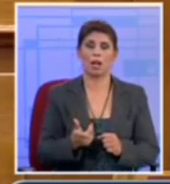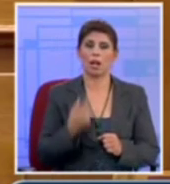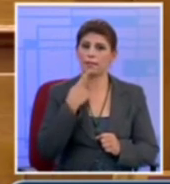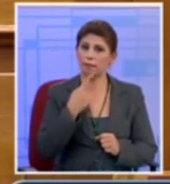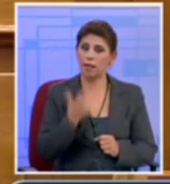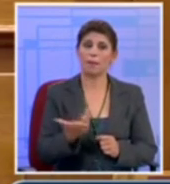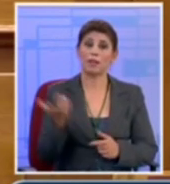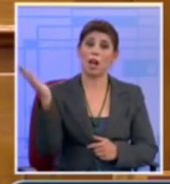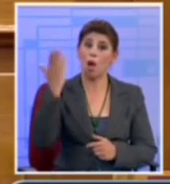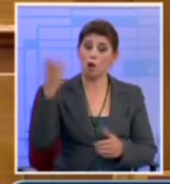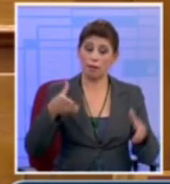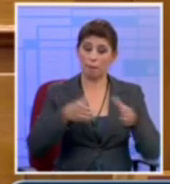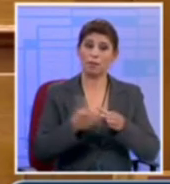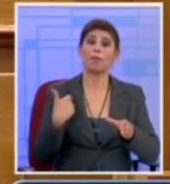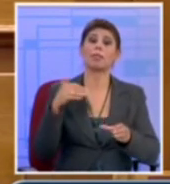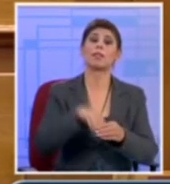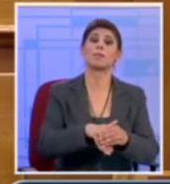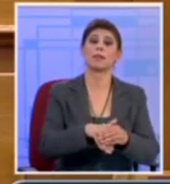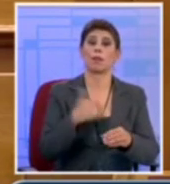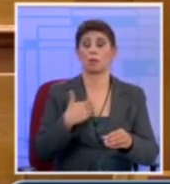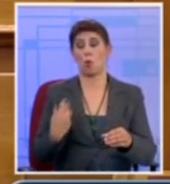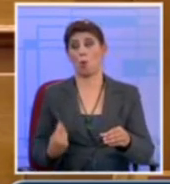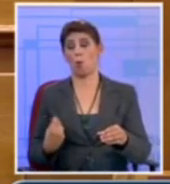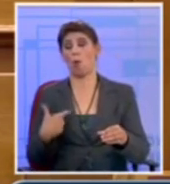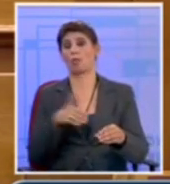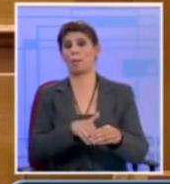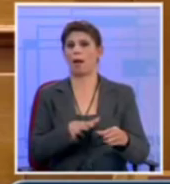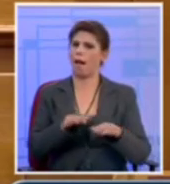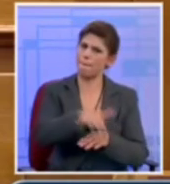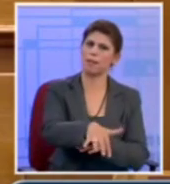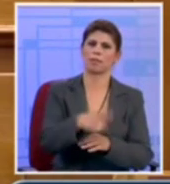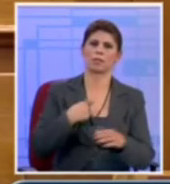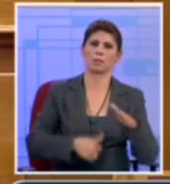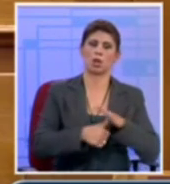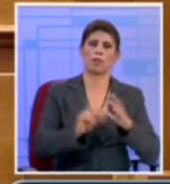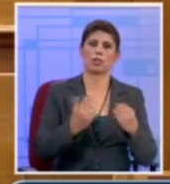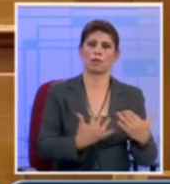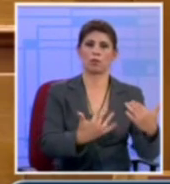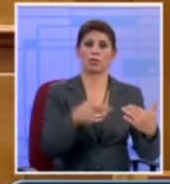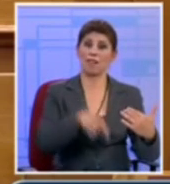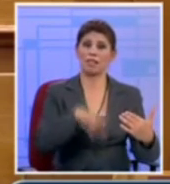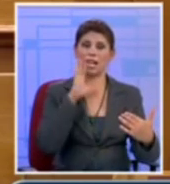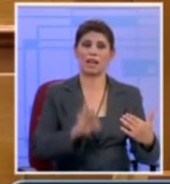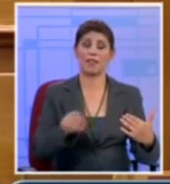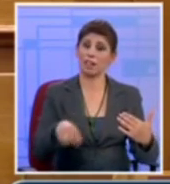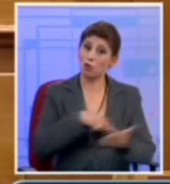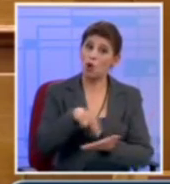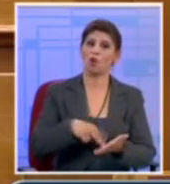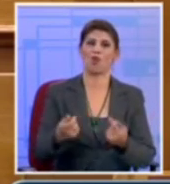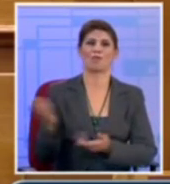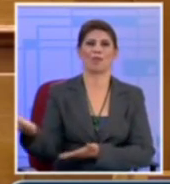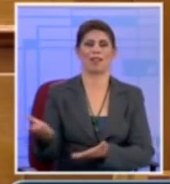Επιτροπής, δεν συμμετέχετε για να κάνετε τους καλούς και επιτίθεστε κατά της Πρόεδρου της Βουλής. Αυτή είναι η αλήθεια και αυτός είναι ο ρόλος που